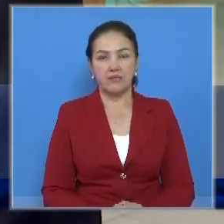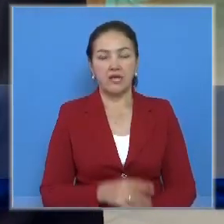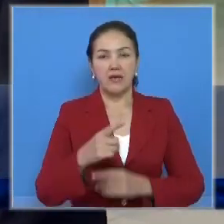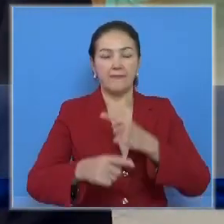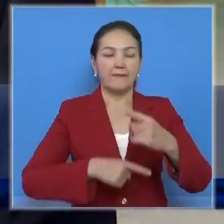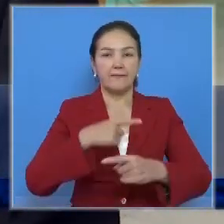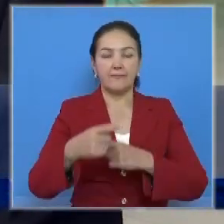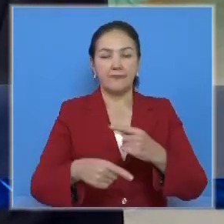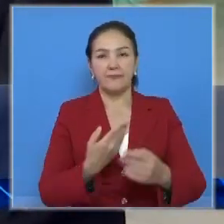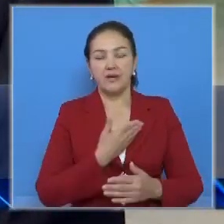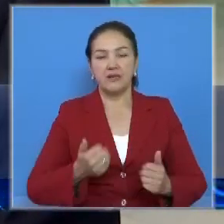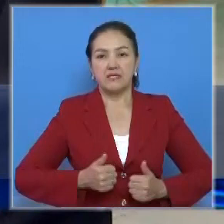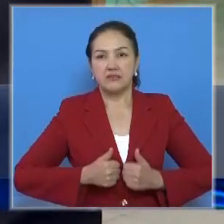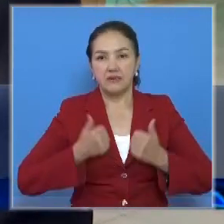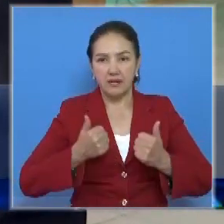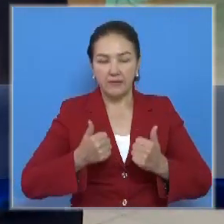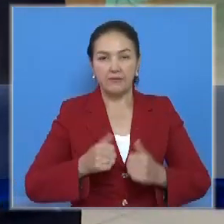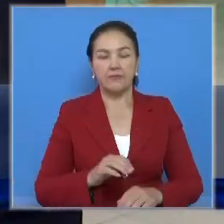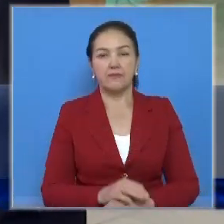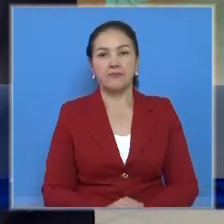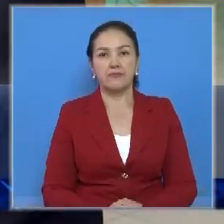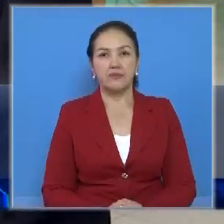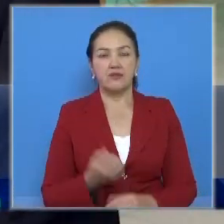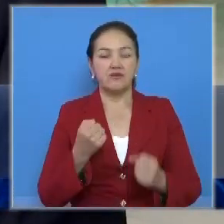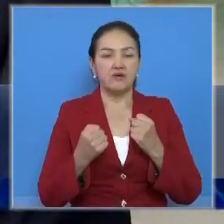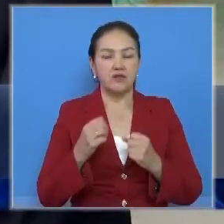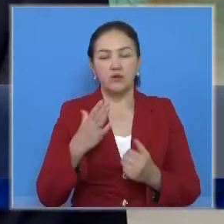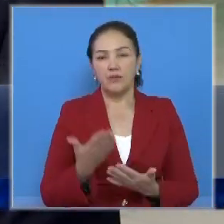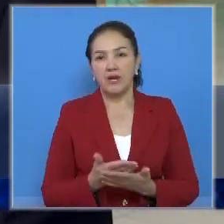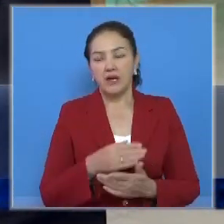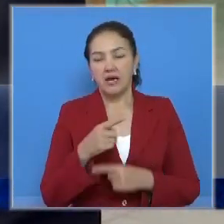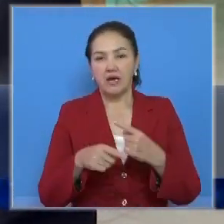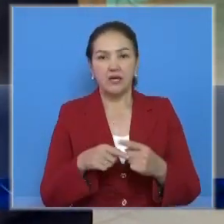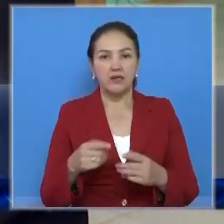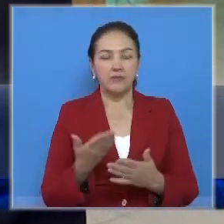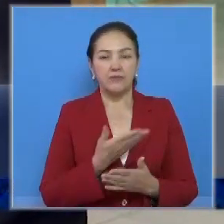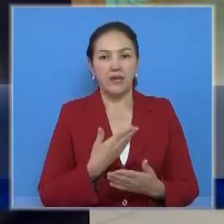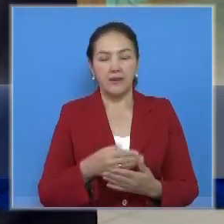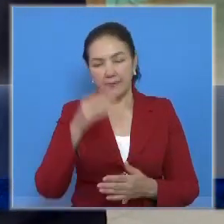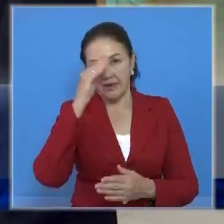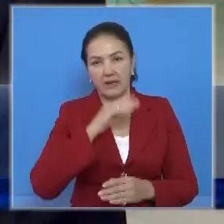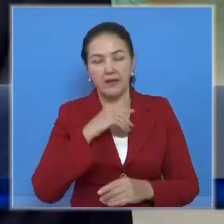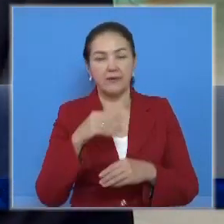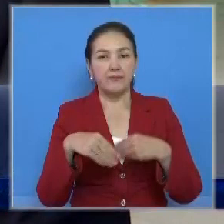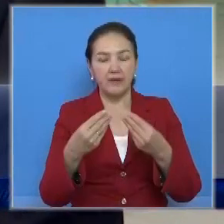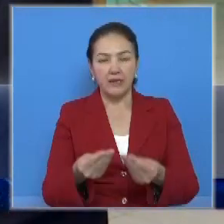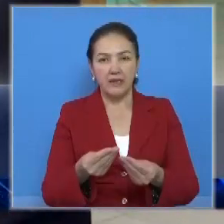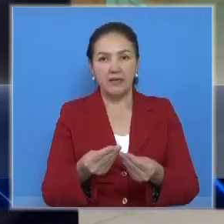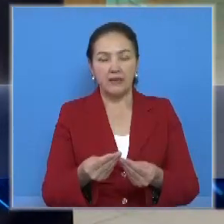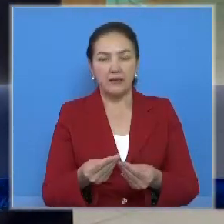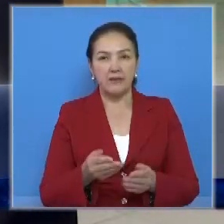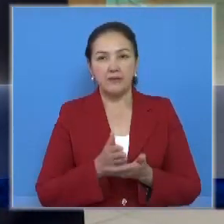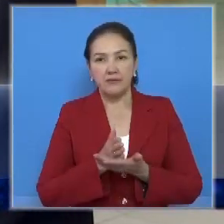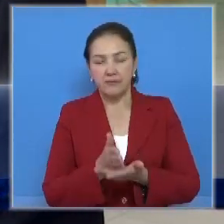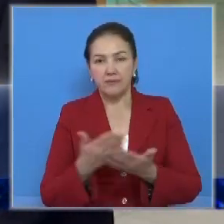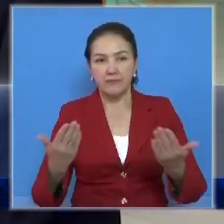поколение поколение мы стараемся выдержать то поколение, которое нам отец передал, дал